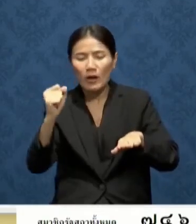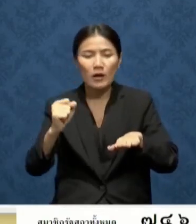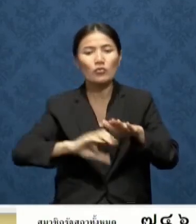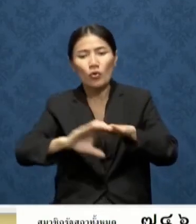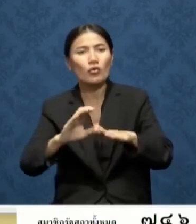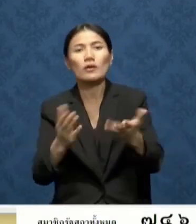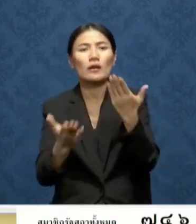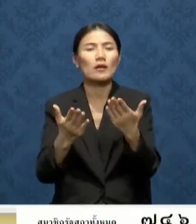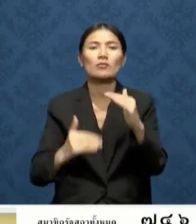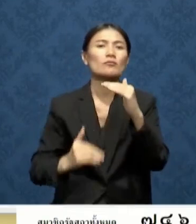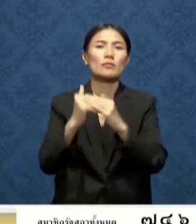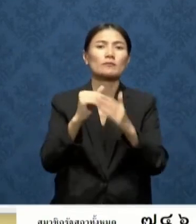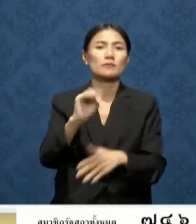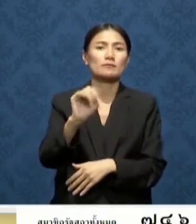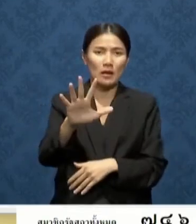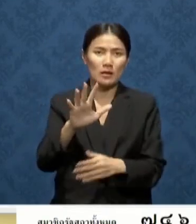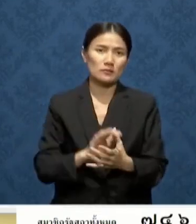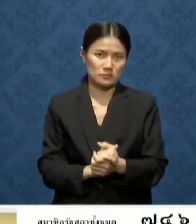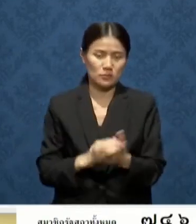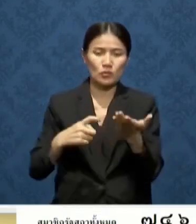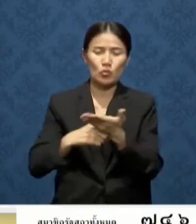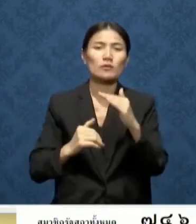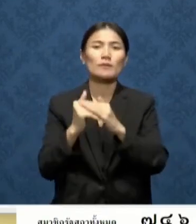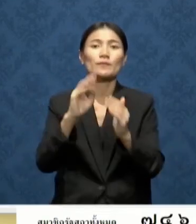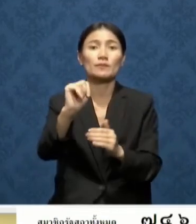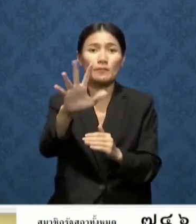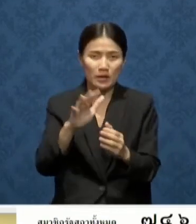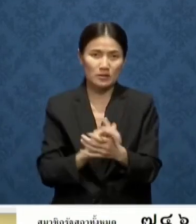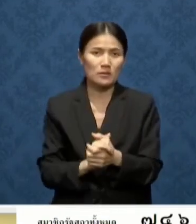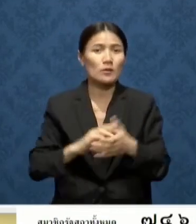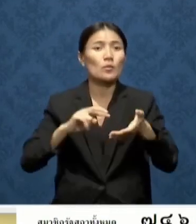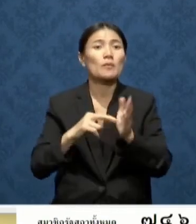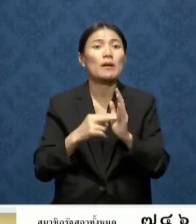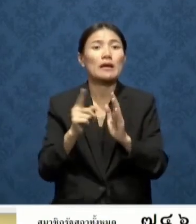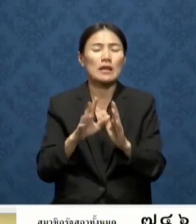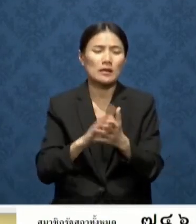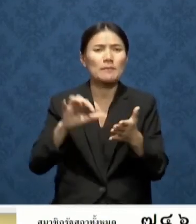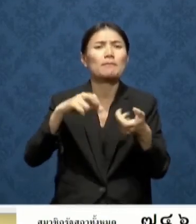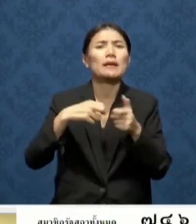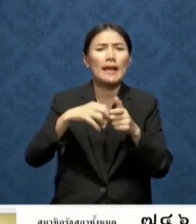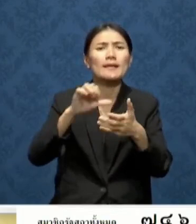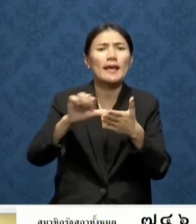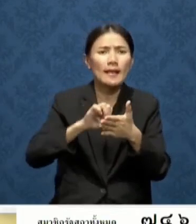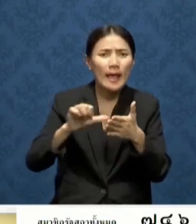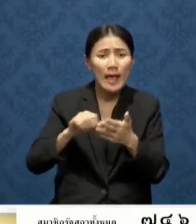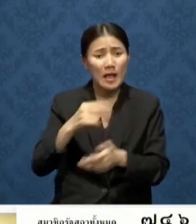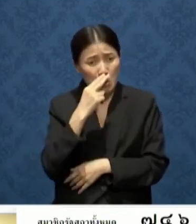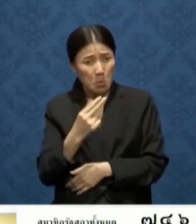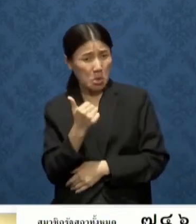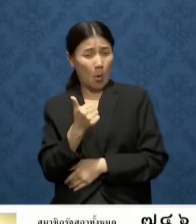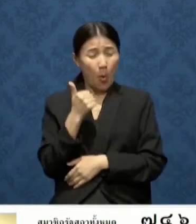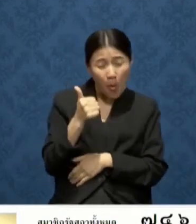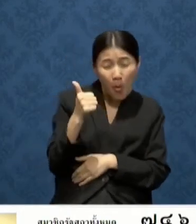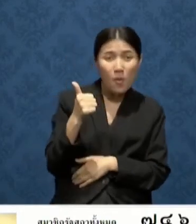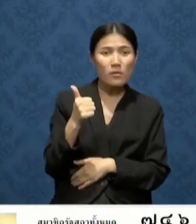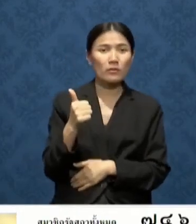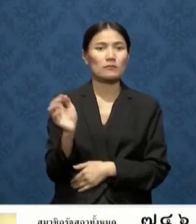ไม่เกิน 45 บาทนี่คือรูปประทําของการแ้ปัหาเชิงโครงสรางอาไมไดดูวาวนะครับแต่